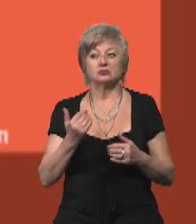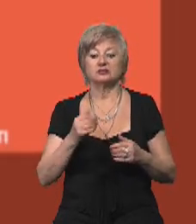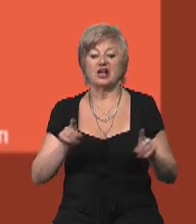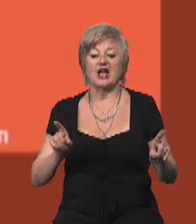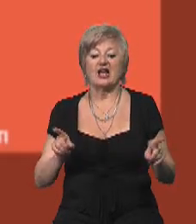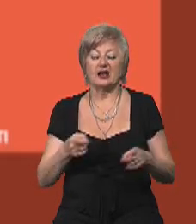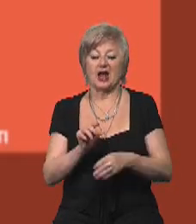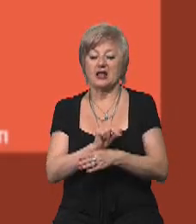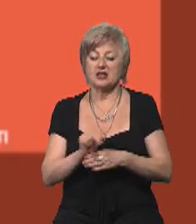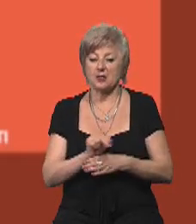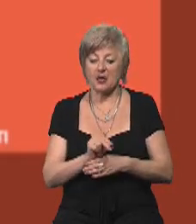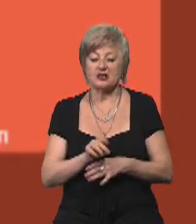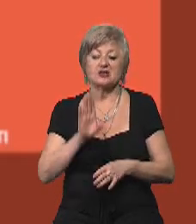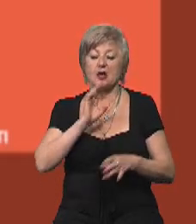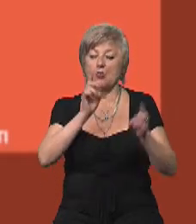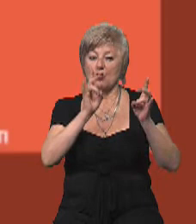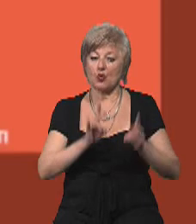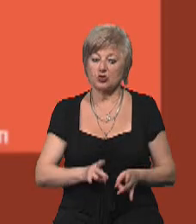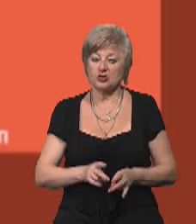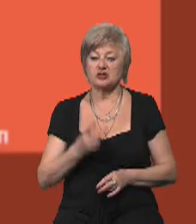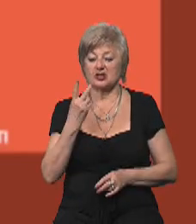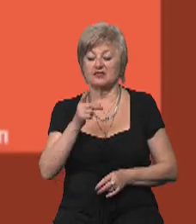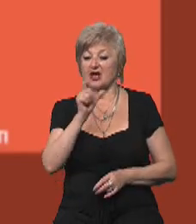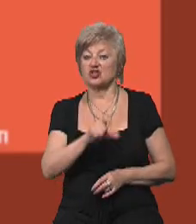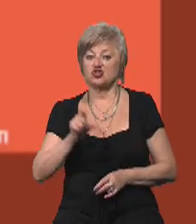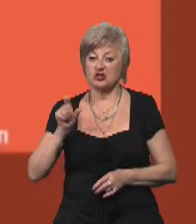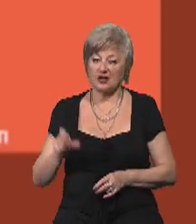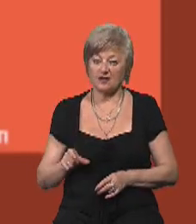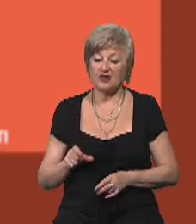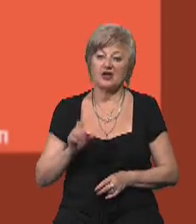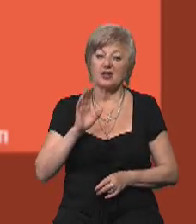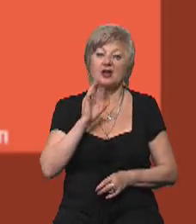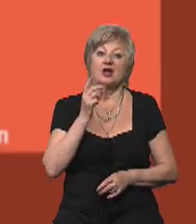кардіореанімаційна. Постраждало дві людини. Жінка 22 роки